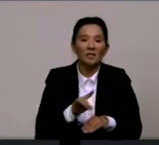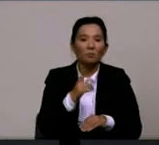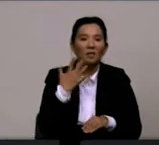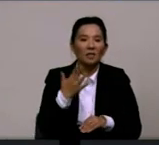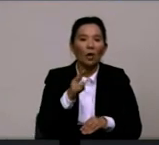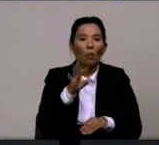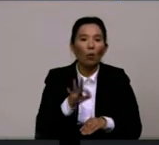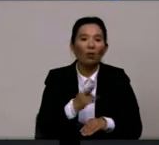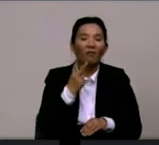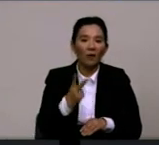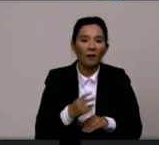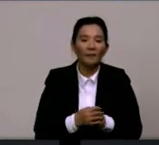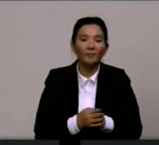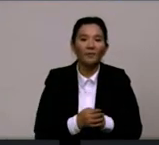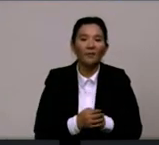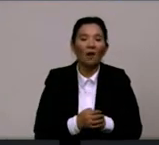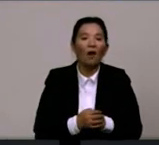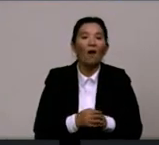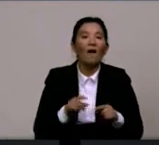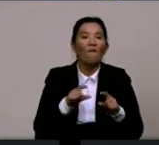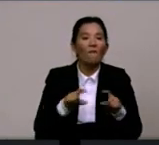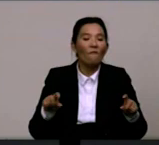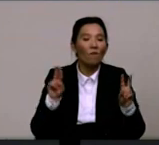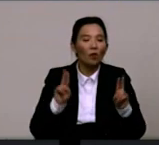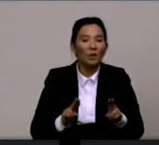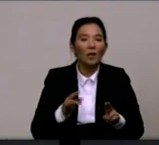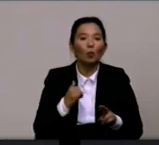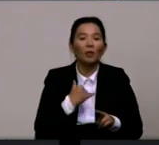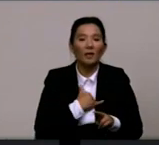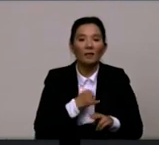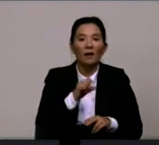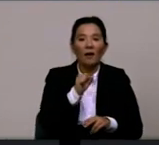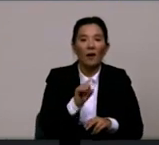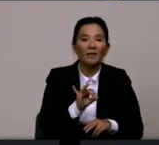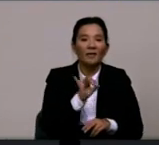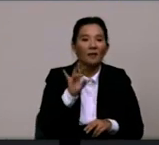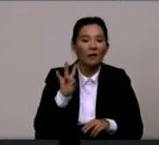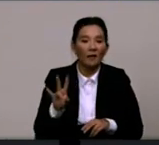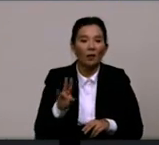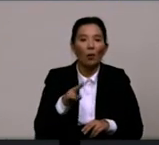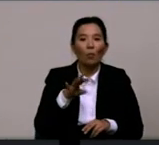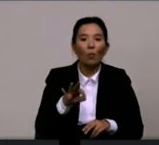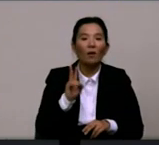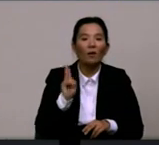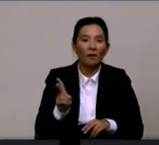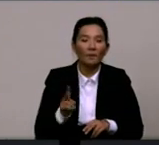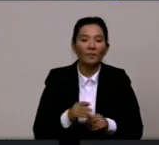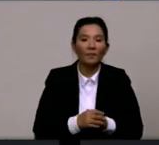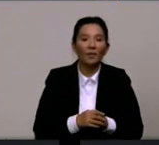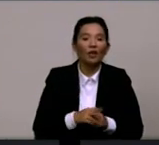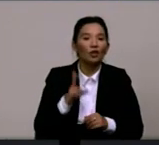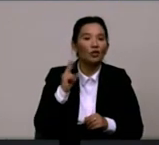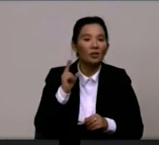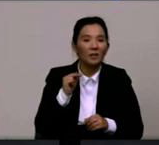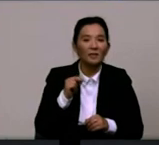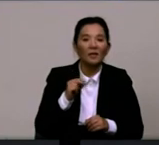по 2. Формула размещения у нас А из n по k. В